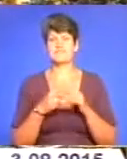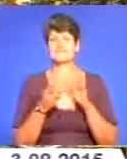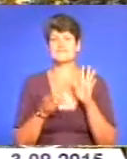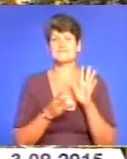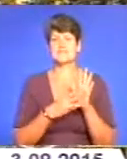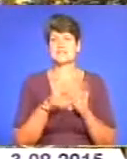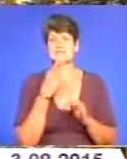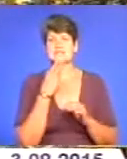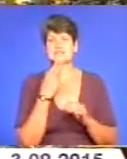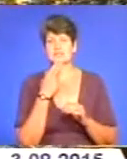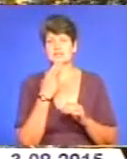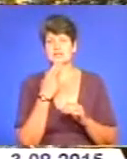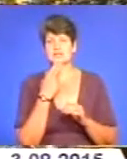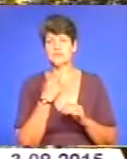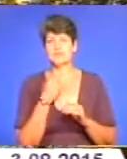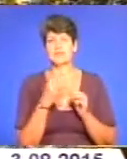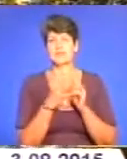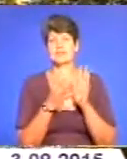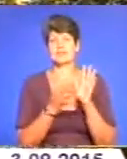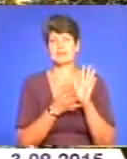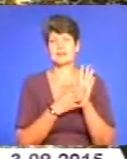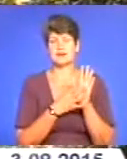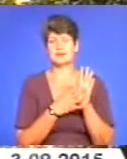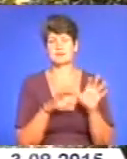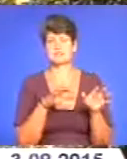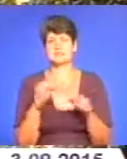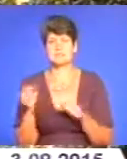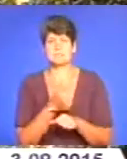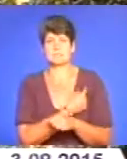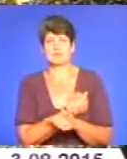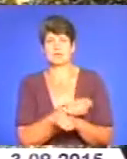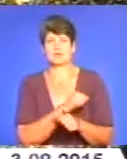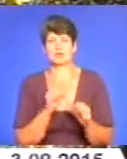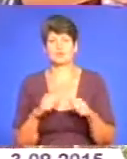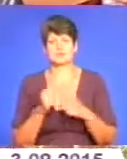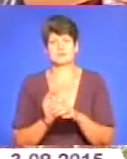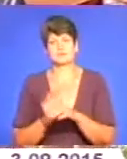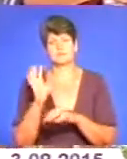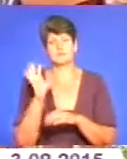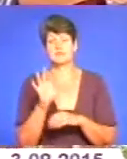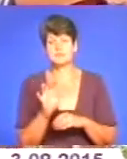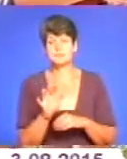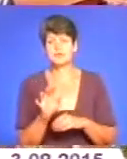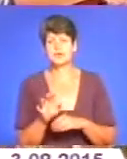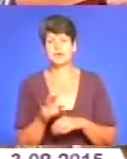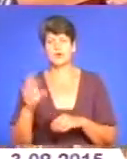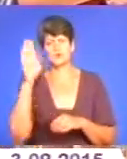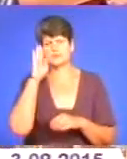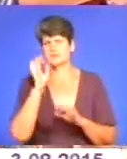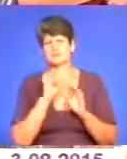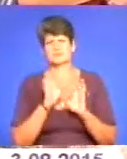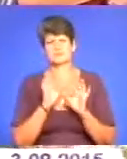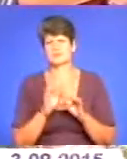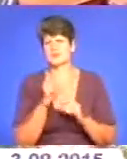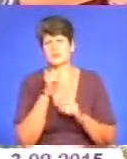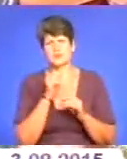18 червня, а 19 не взяли. Пройшов медкомісію і відправили в частину. Чоловік не любить давати інтерв'ю,